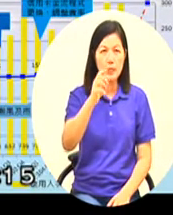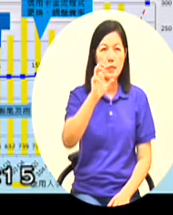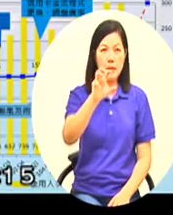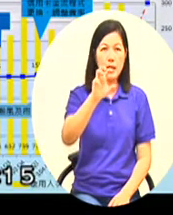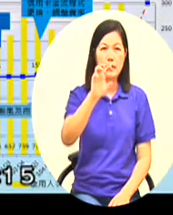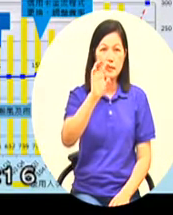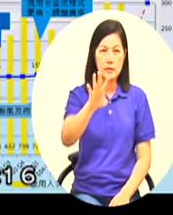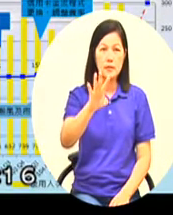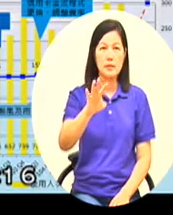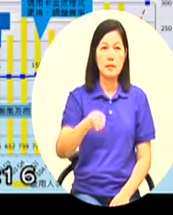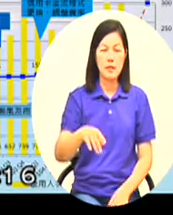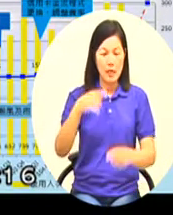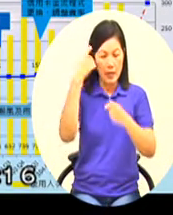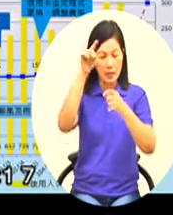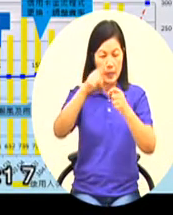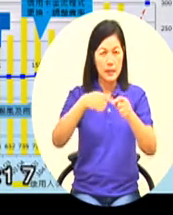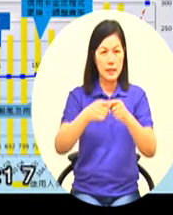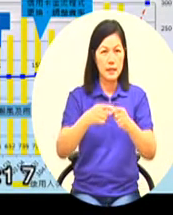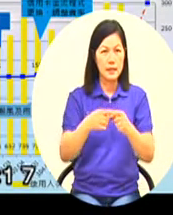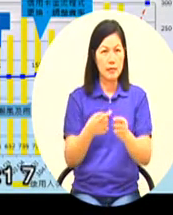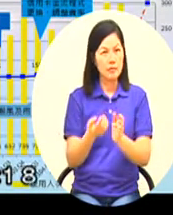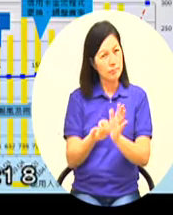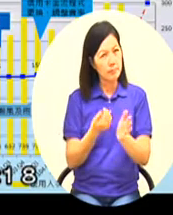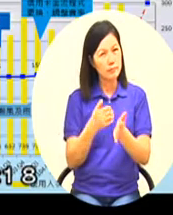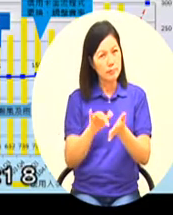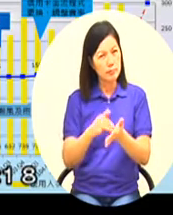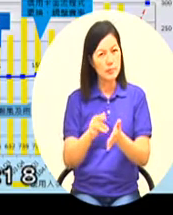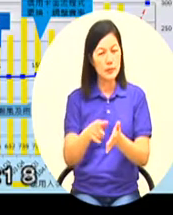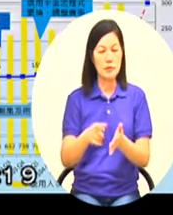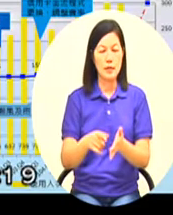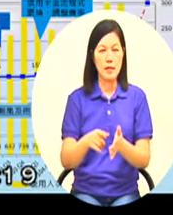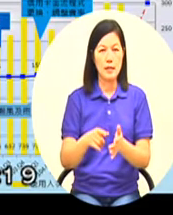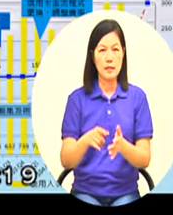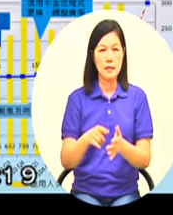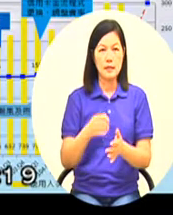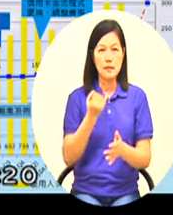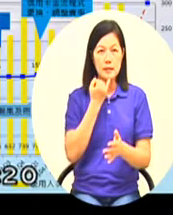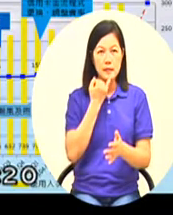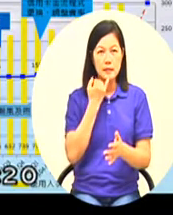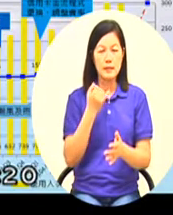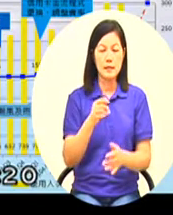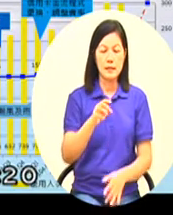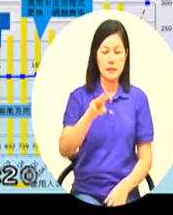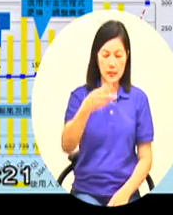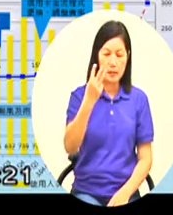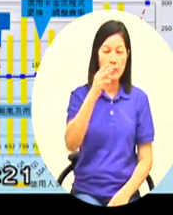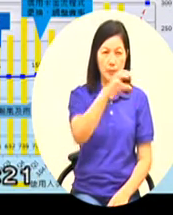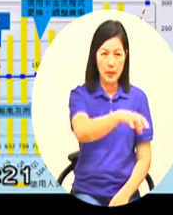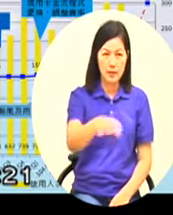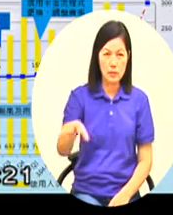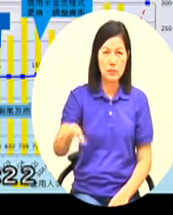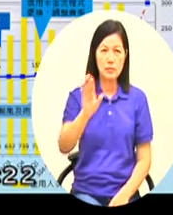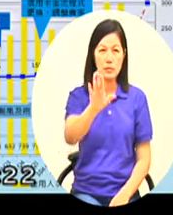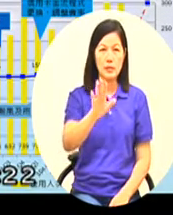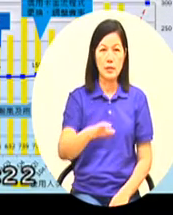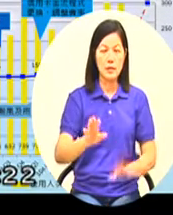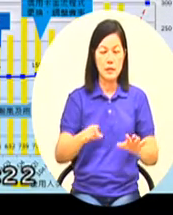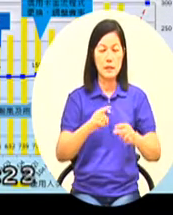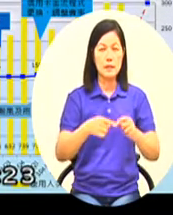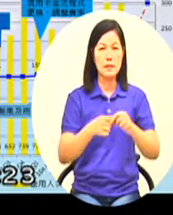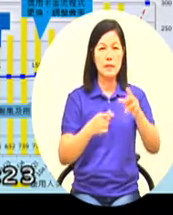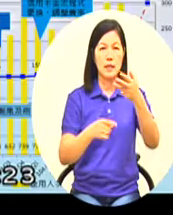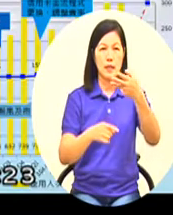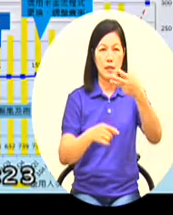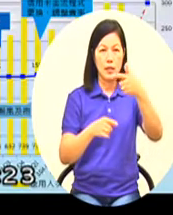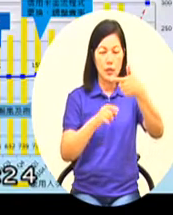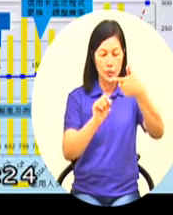到明年我们预计可以整个达到300站。那今年的六月完成整个驻任站的这